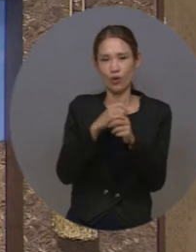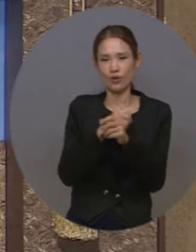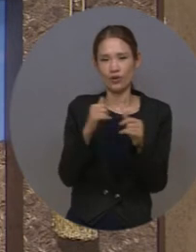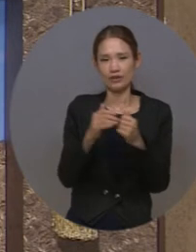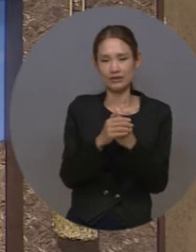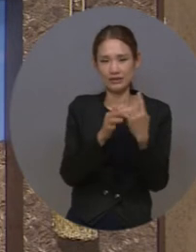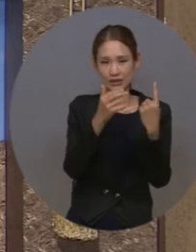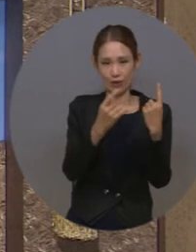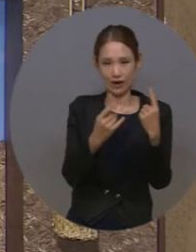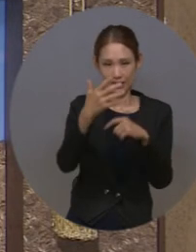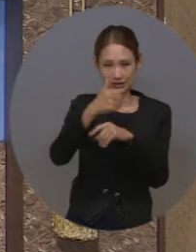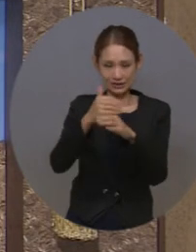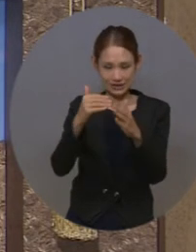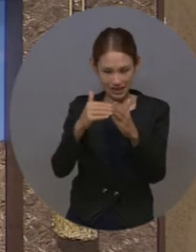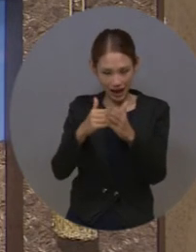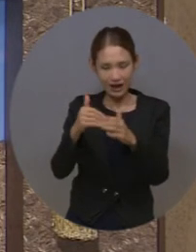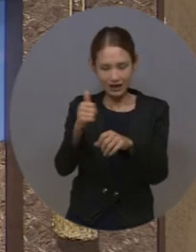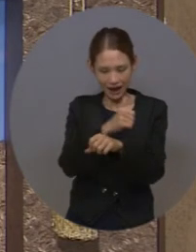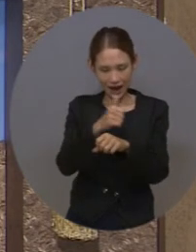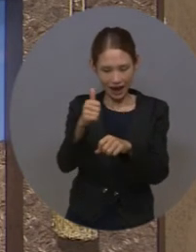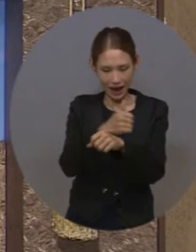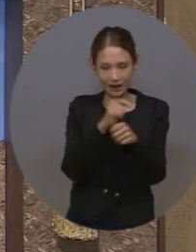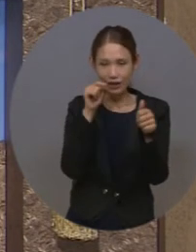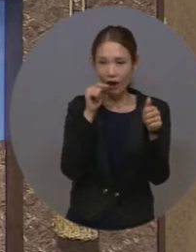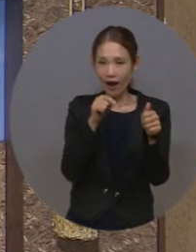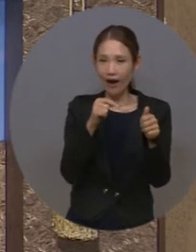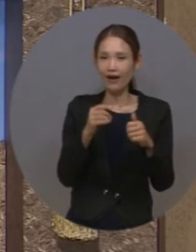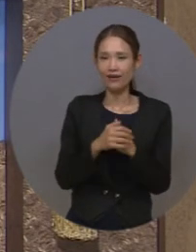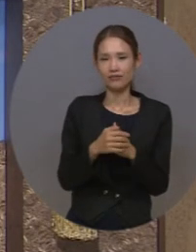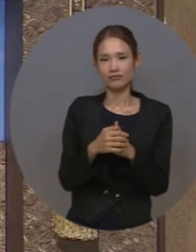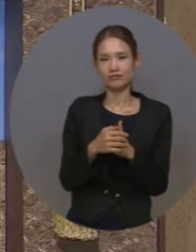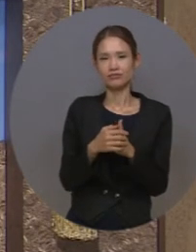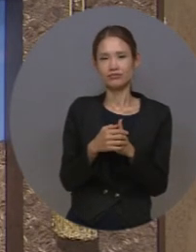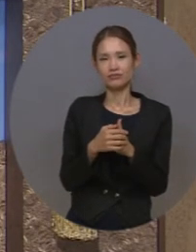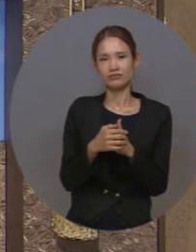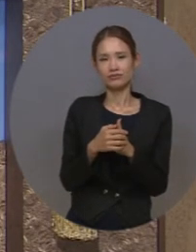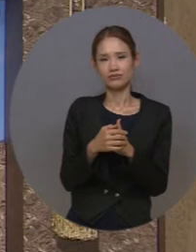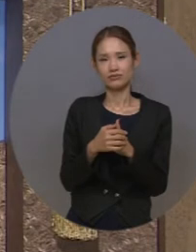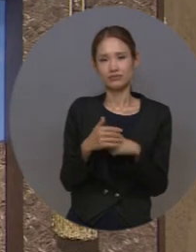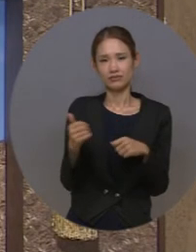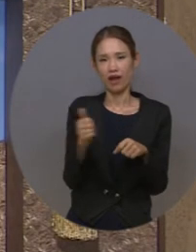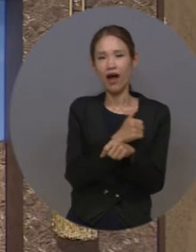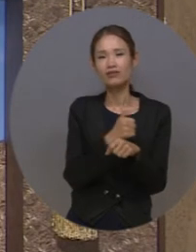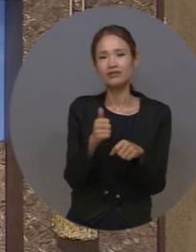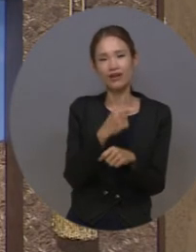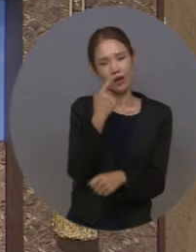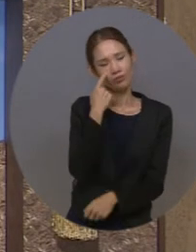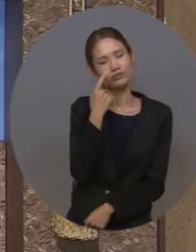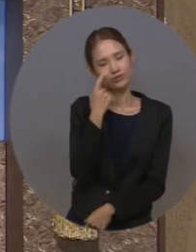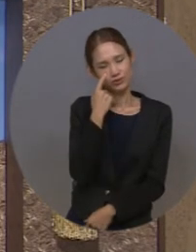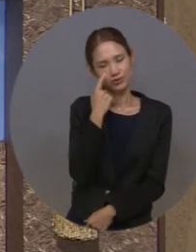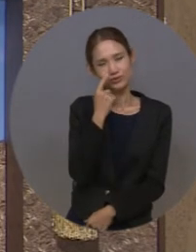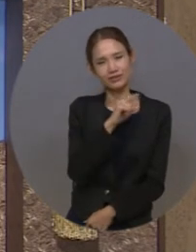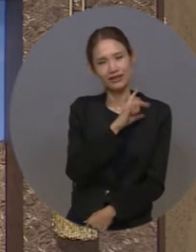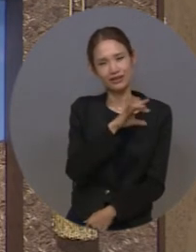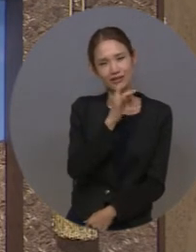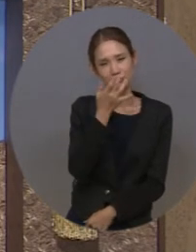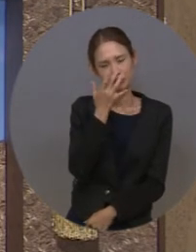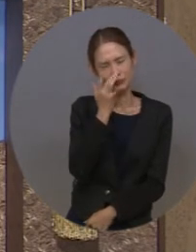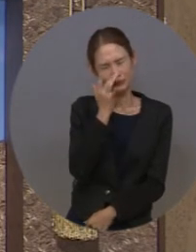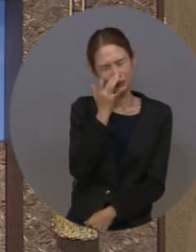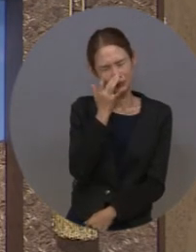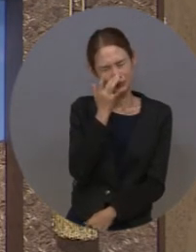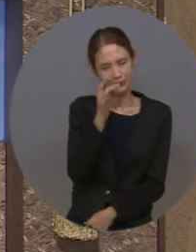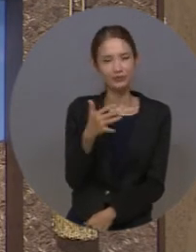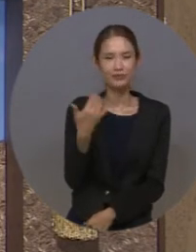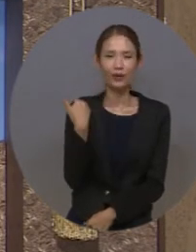1호니까 끝까지 다녀라 네. 그러는데 그냥 뭐 다니다 보니까 맨 처음에 잘 모르고 다니다